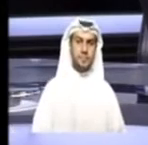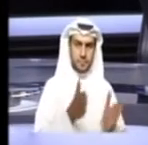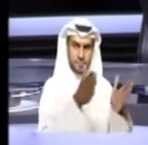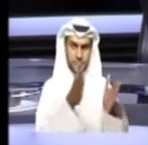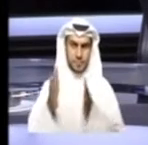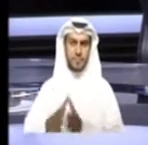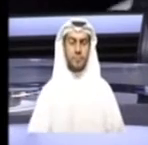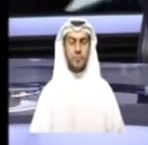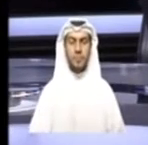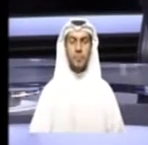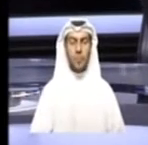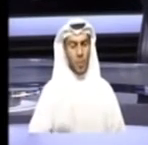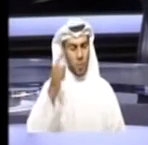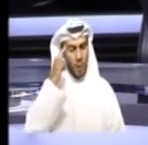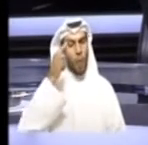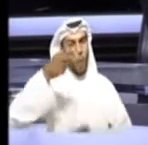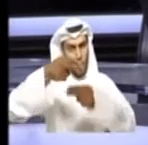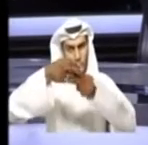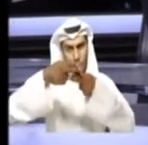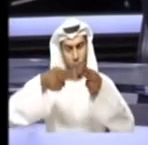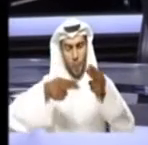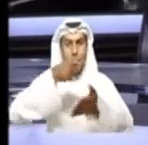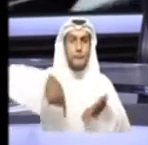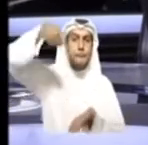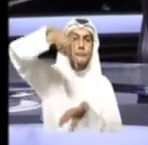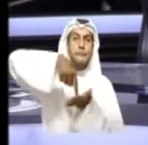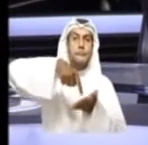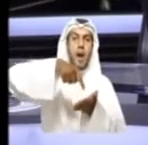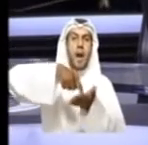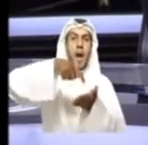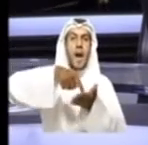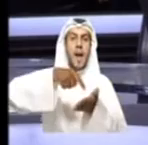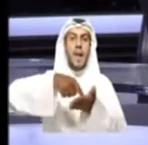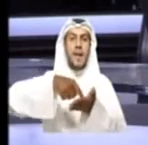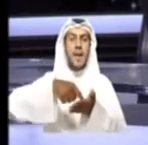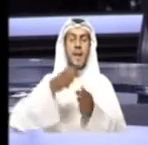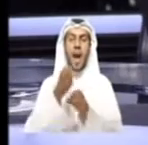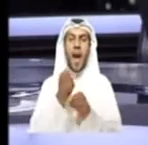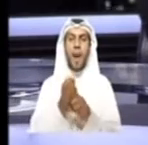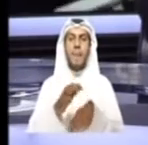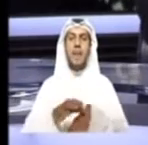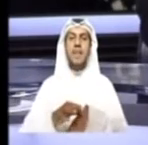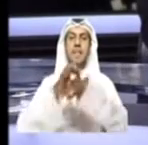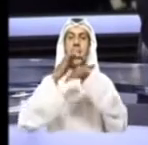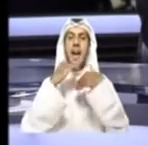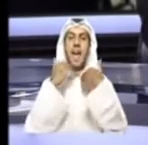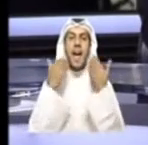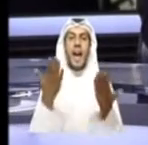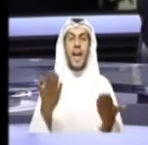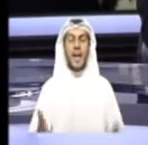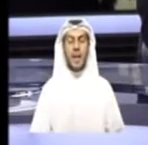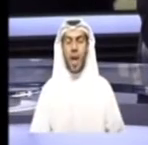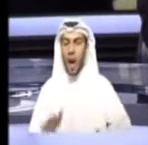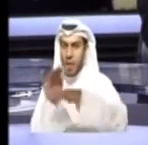ولما كانت دولة الكويت مركزا للعمل الإنساني برز من أهلها رموز للعمل الخيري ونشر الإسلام الوسطي